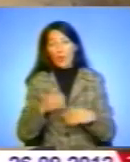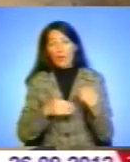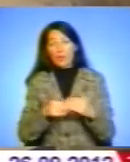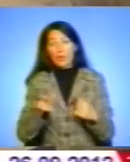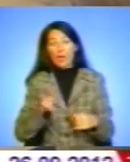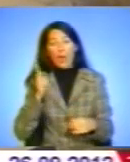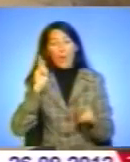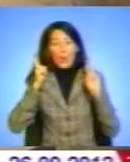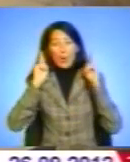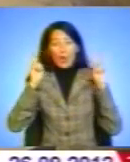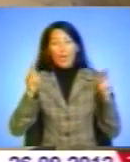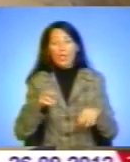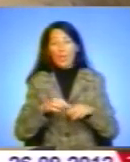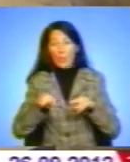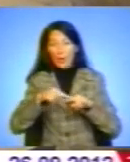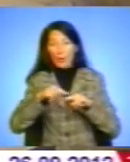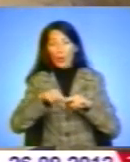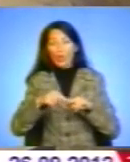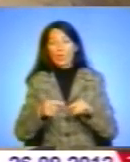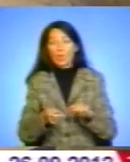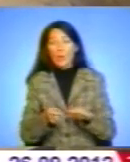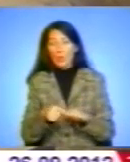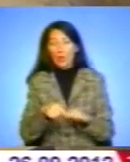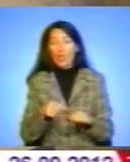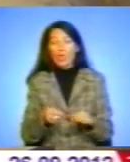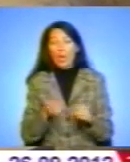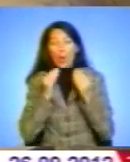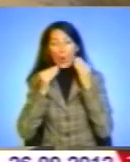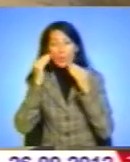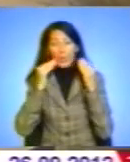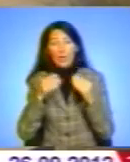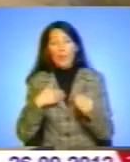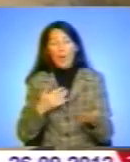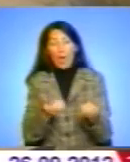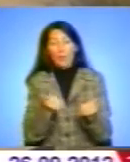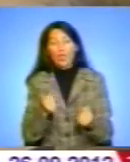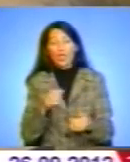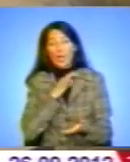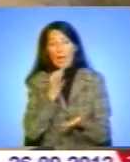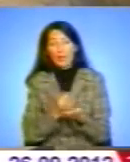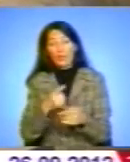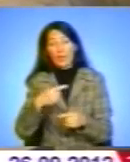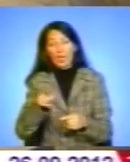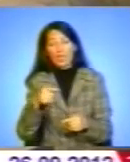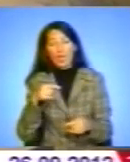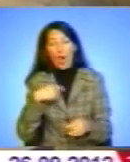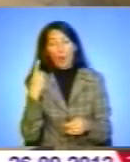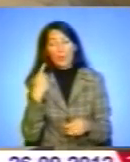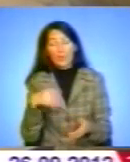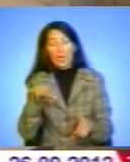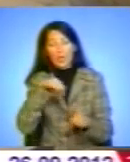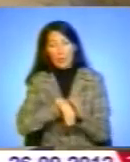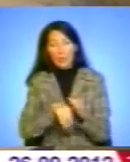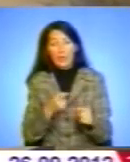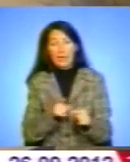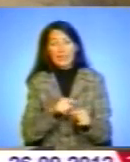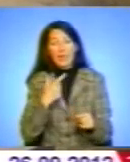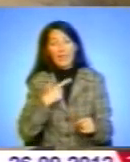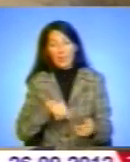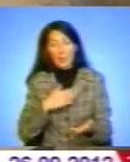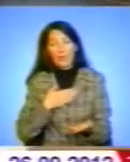перукарі, манікюрниці, педикюрниці, косметики. Ми повчали досвід інших областей і запровадили це в себе. У нас